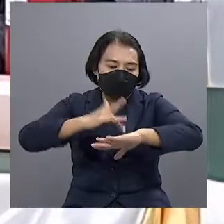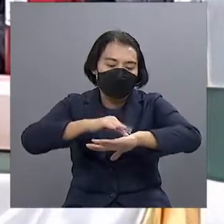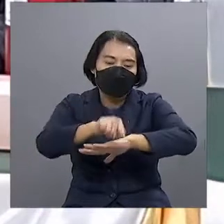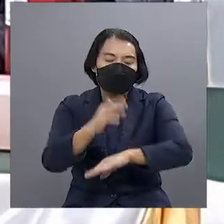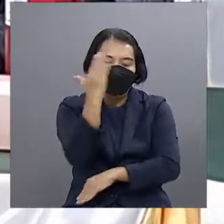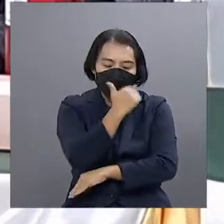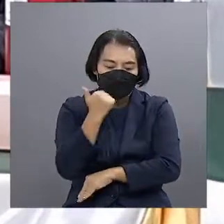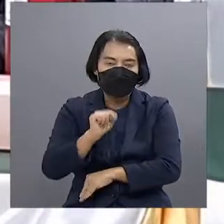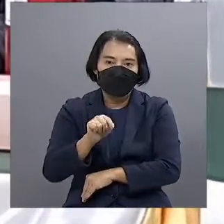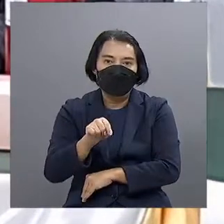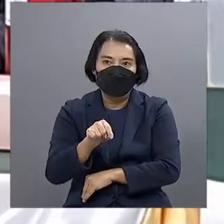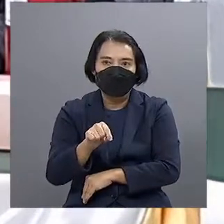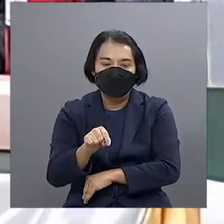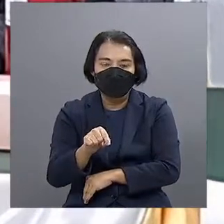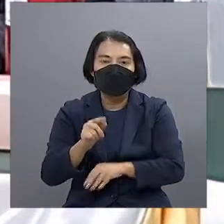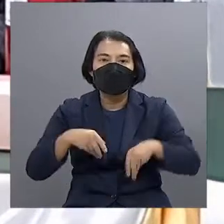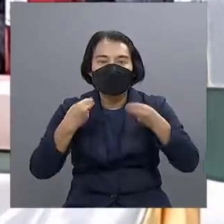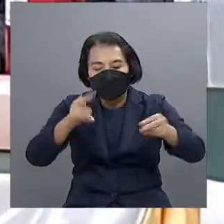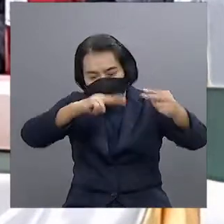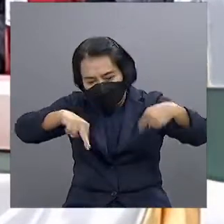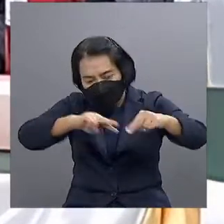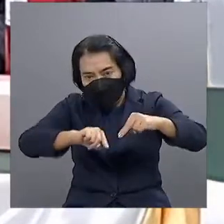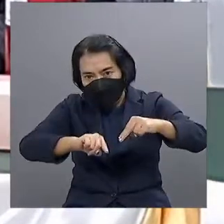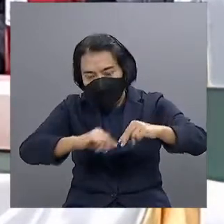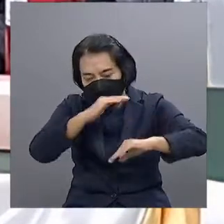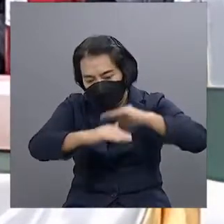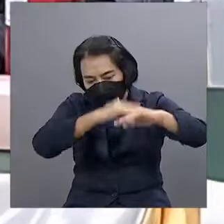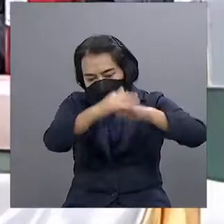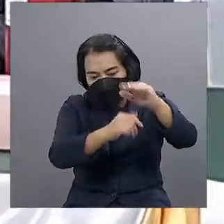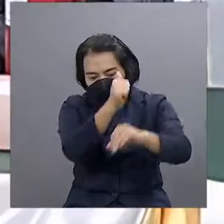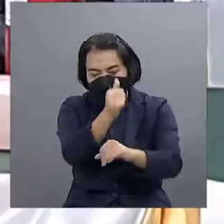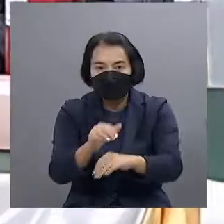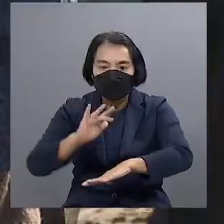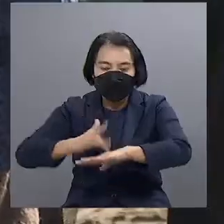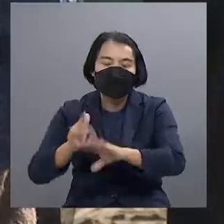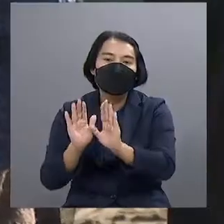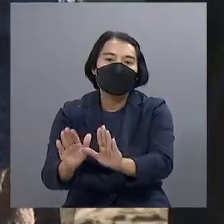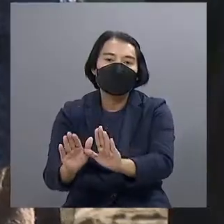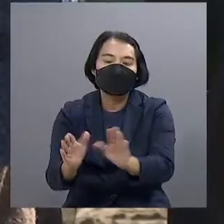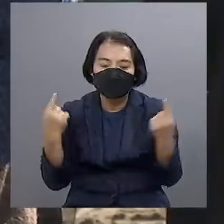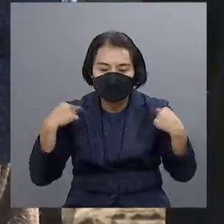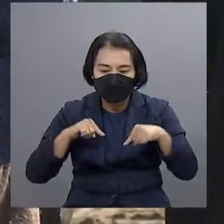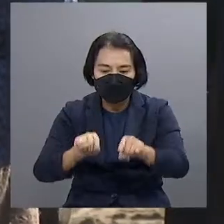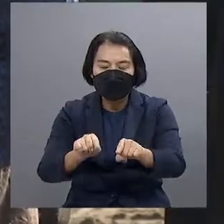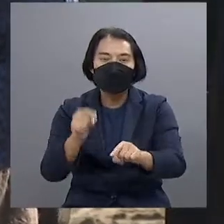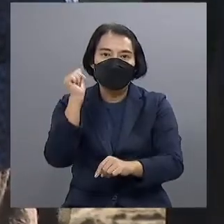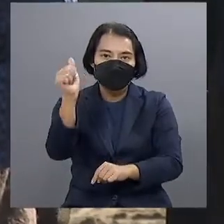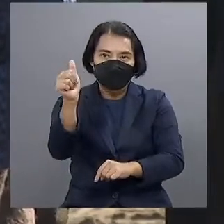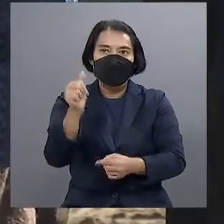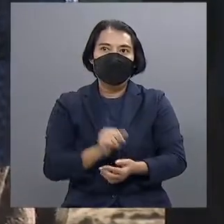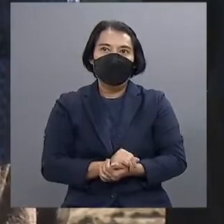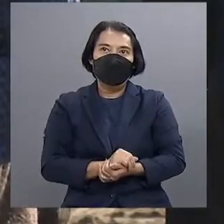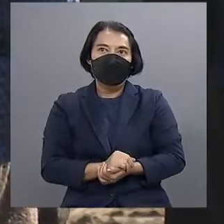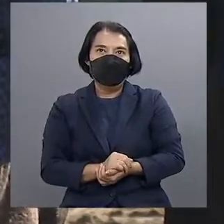ให้สามารถที่จะทั้งพัฒนาทางอนุรักษ์ควบคู่กันไปด้วยกันได้แล้วกะว่าจะเป็นการขับเคลื่อน